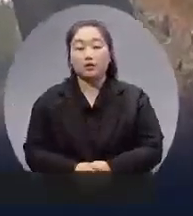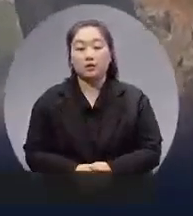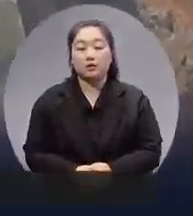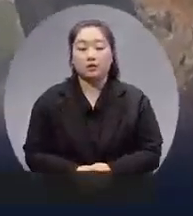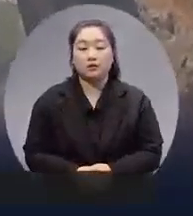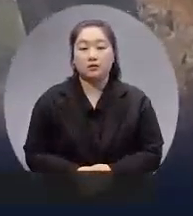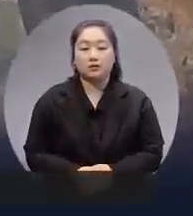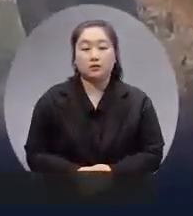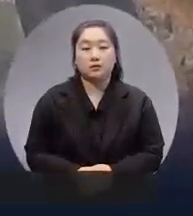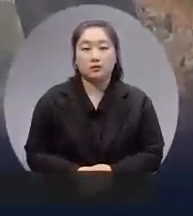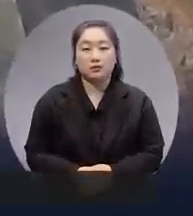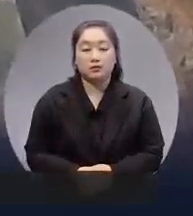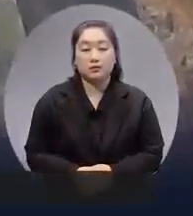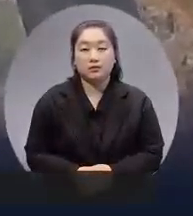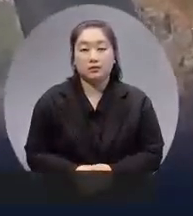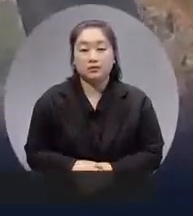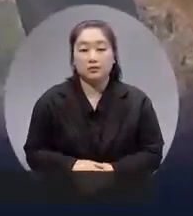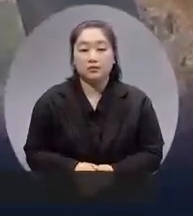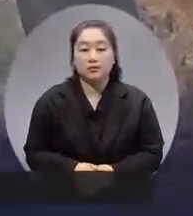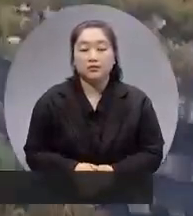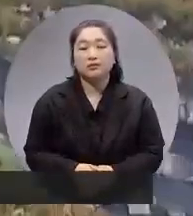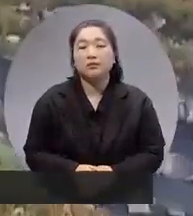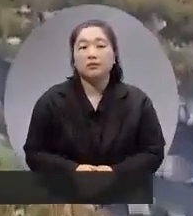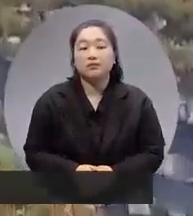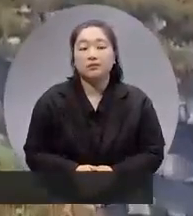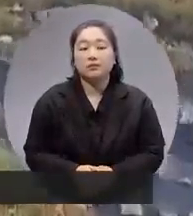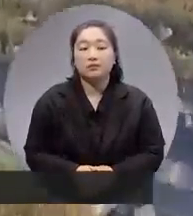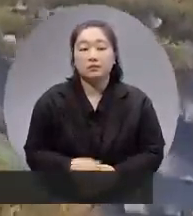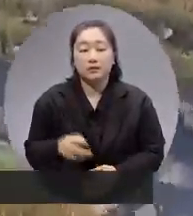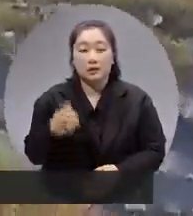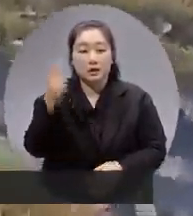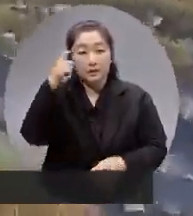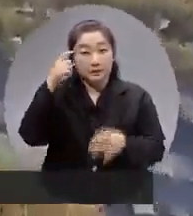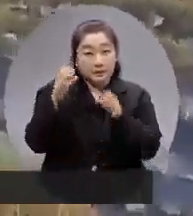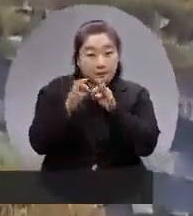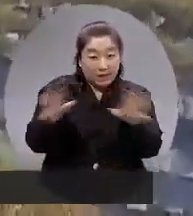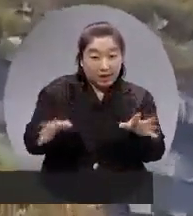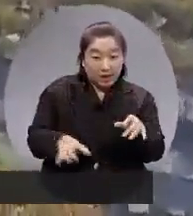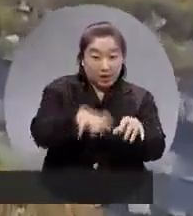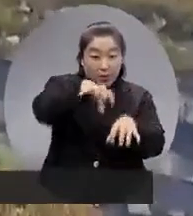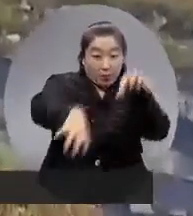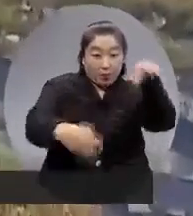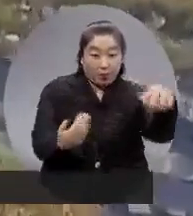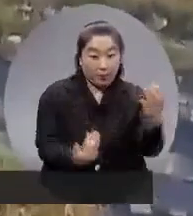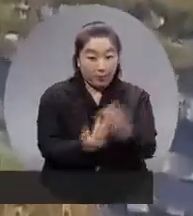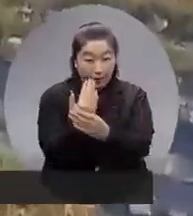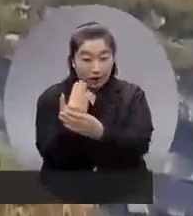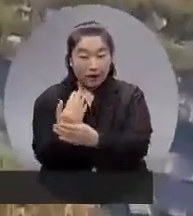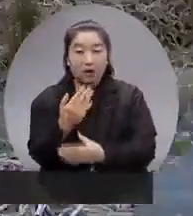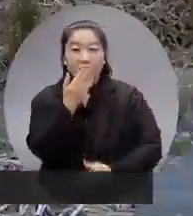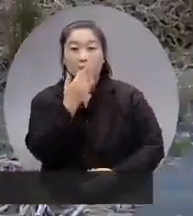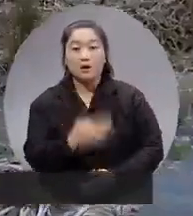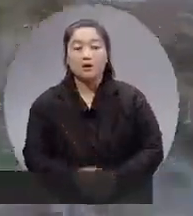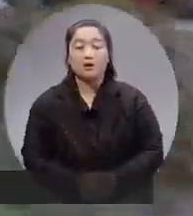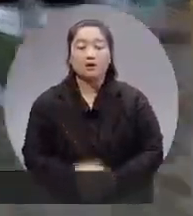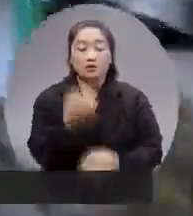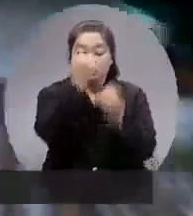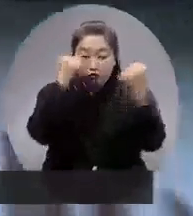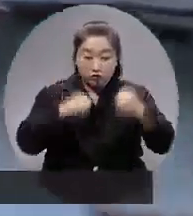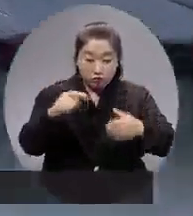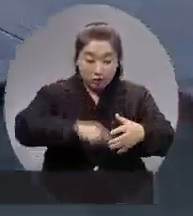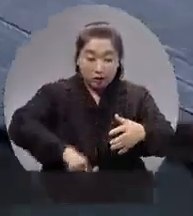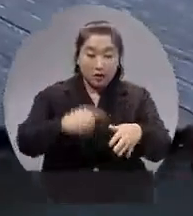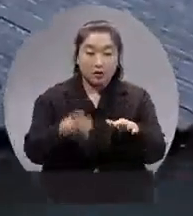방향의 관층임을 지시하고 있기 때문에 예상치 못한 곳에서 언제든 발생할 수 있는 지진 충북에서는